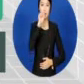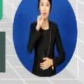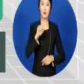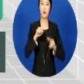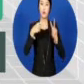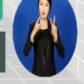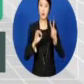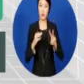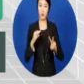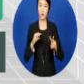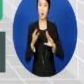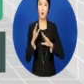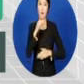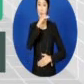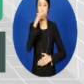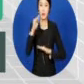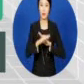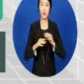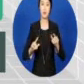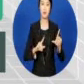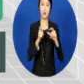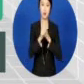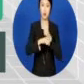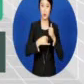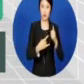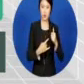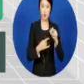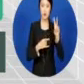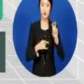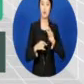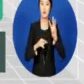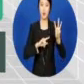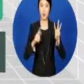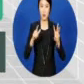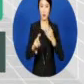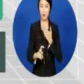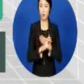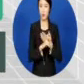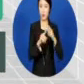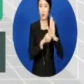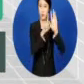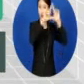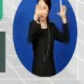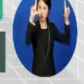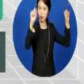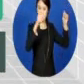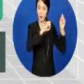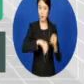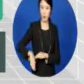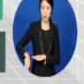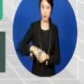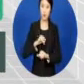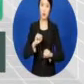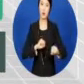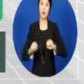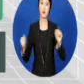쌍용이동 바르게 살기 위원회는 지난 23일 불법 현수막 정비와 자연 정화 활동을 벌였습니다.